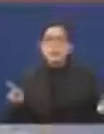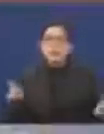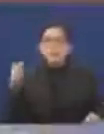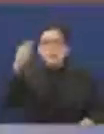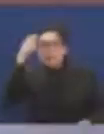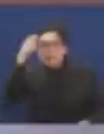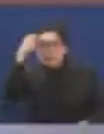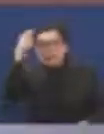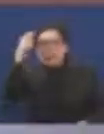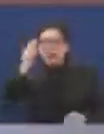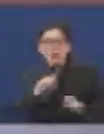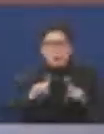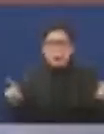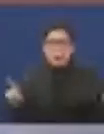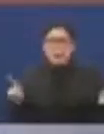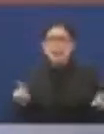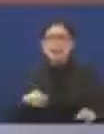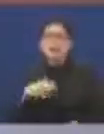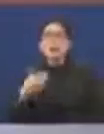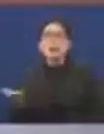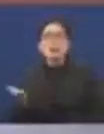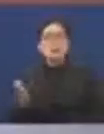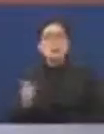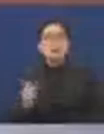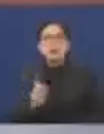Namun kita jangan pernah lupa